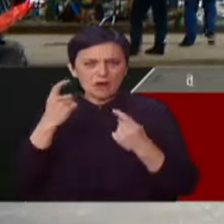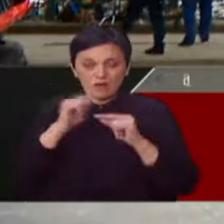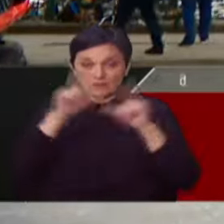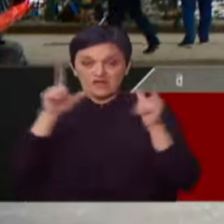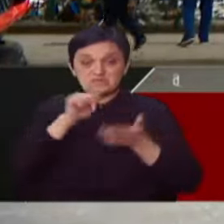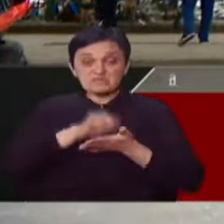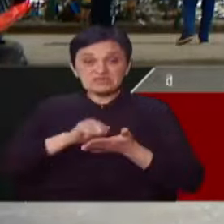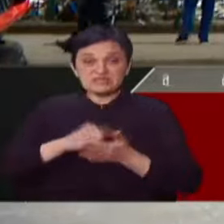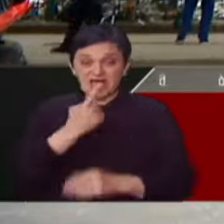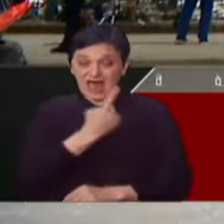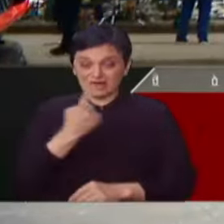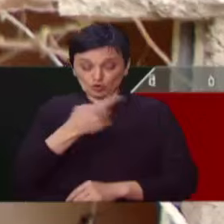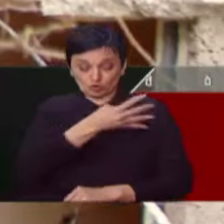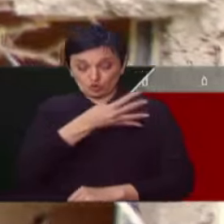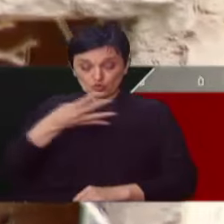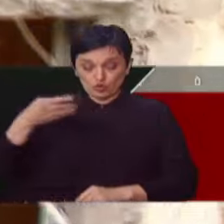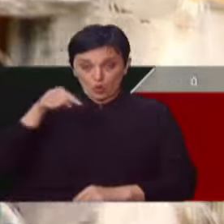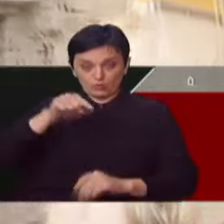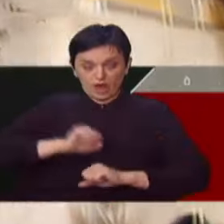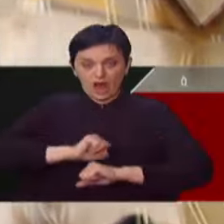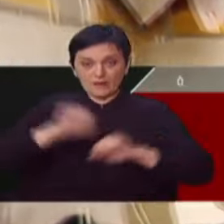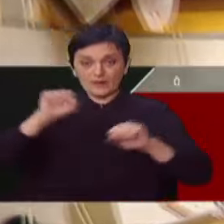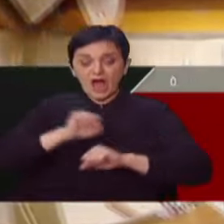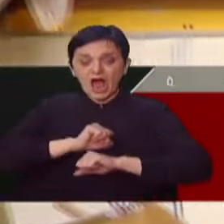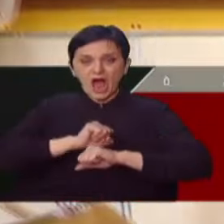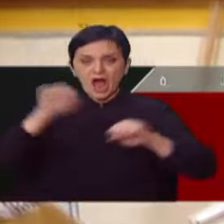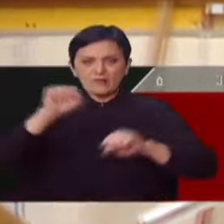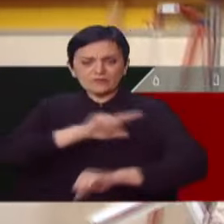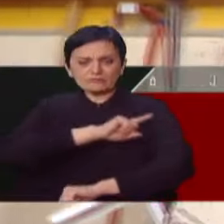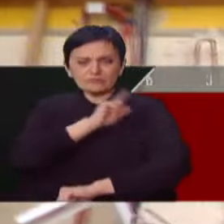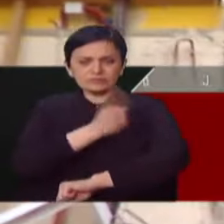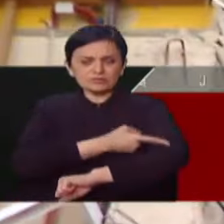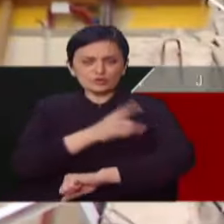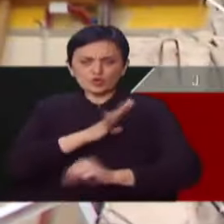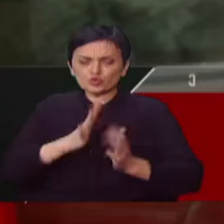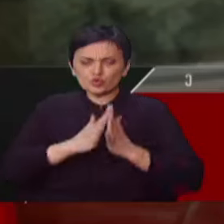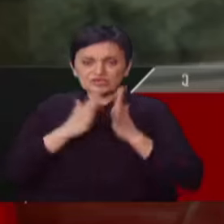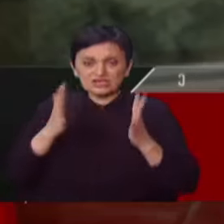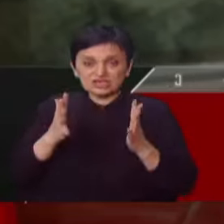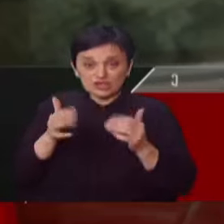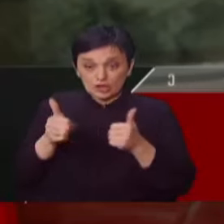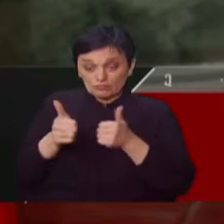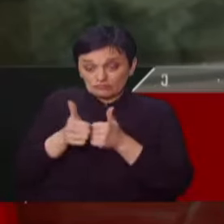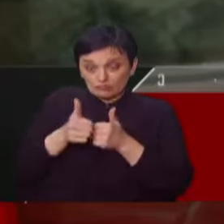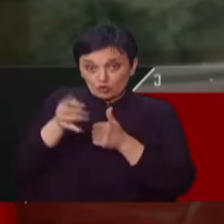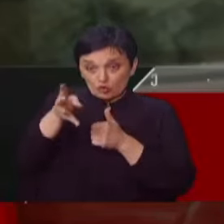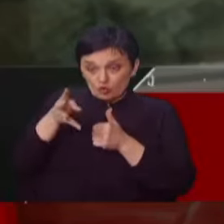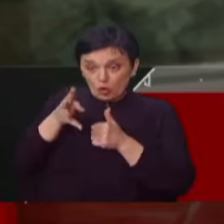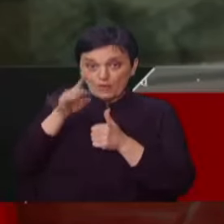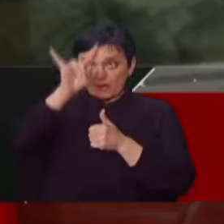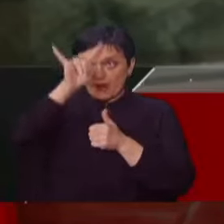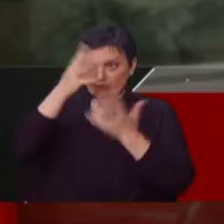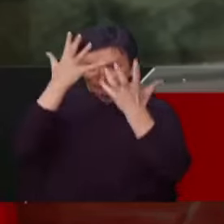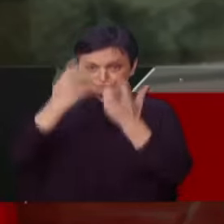Mizezi ert-ert korpushi mokhtari apetkeba gakhda. Apetkebis simzlaure imdenad didi iqo rom gverdit mdgom korpusebshits panjrebi